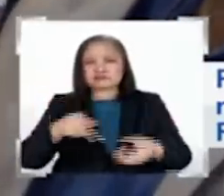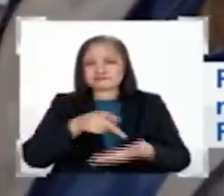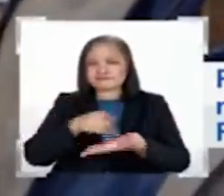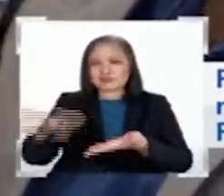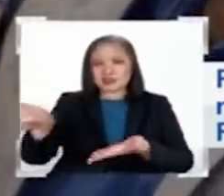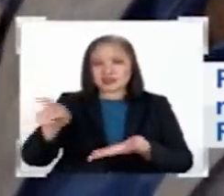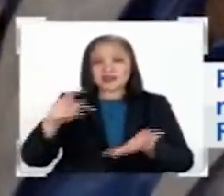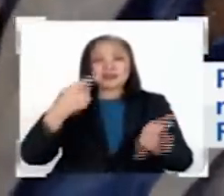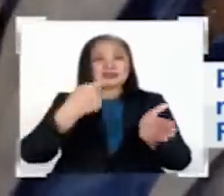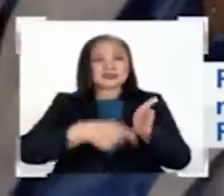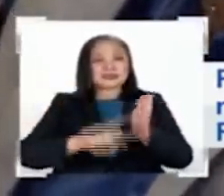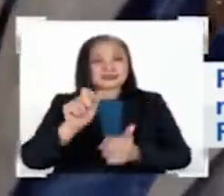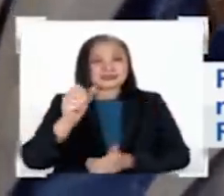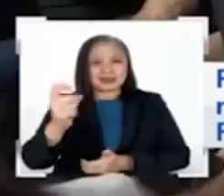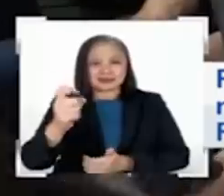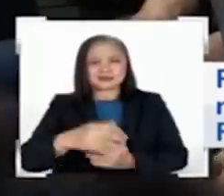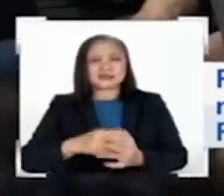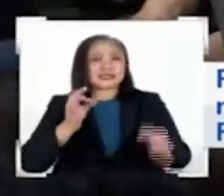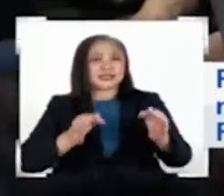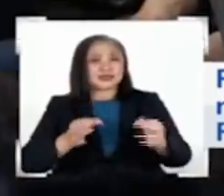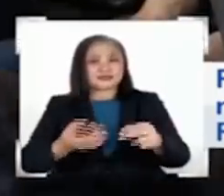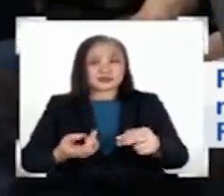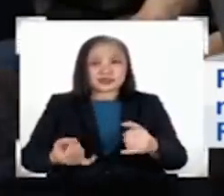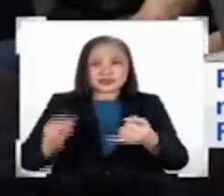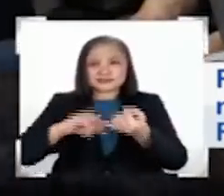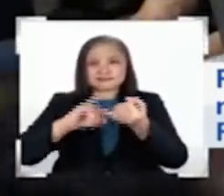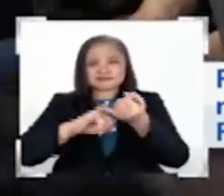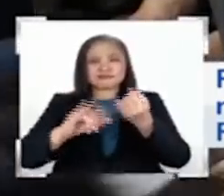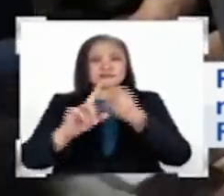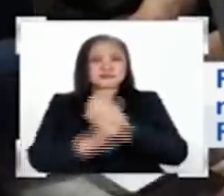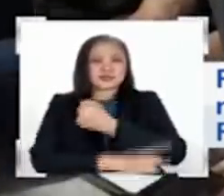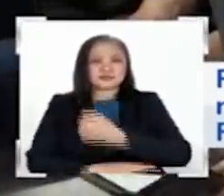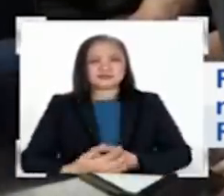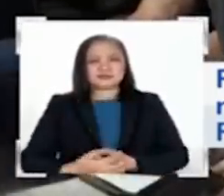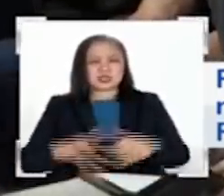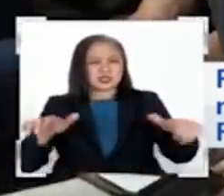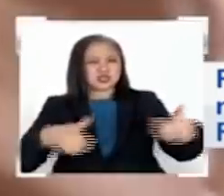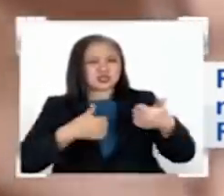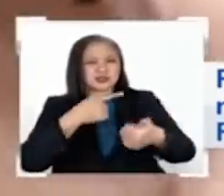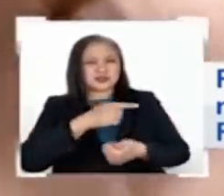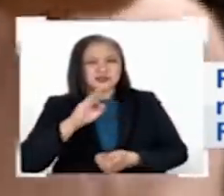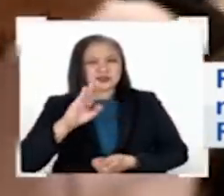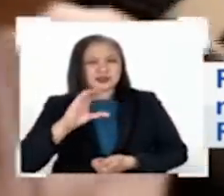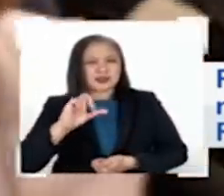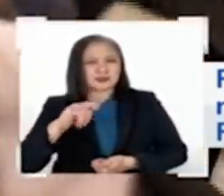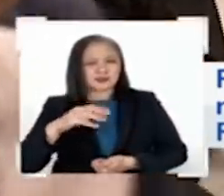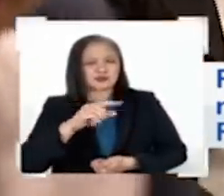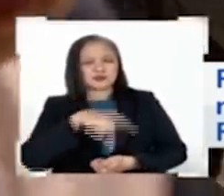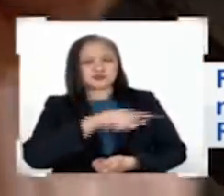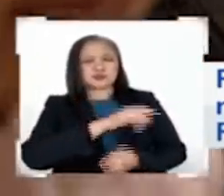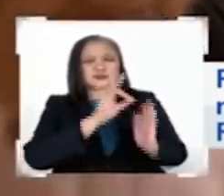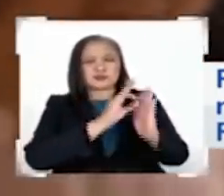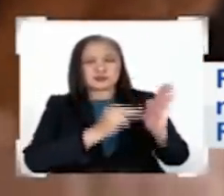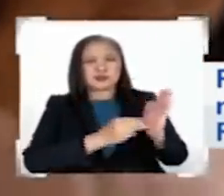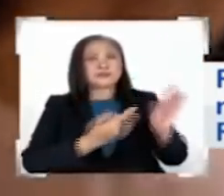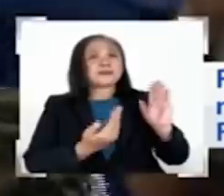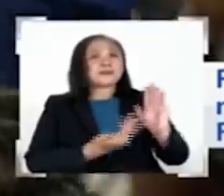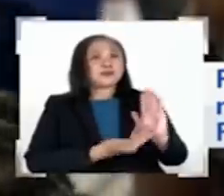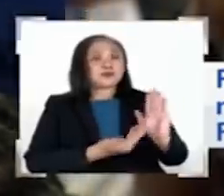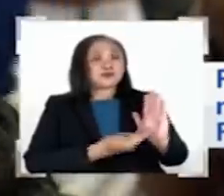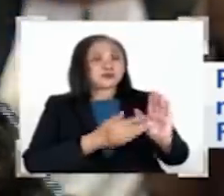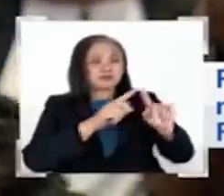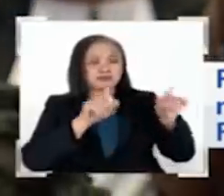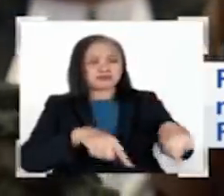kung isasama ang interest at penalties. Hamon pa ni Carpio, sa kampo ng mga Marcos, ipakita ang kasulatan na may kasunduan nga